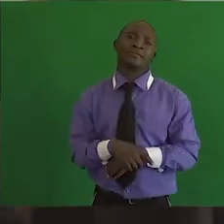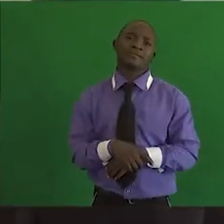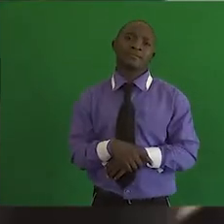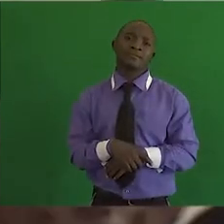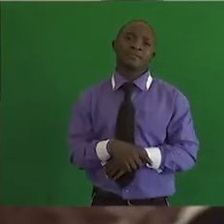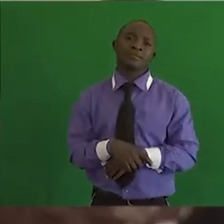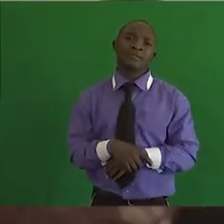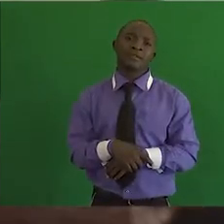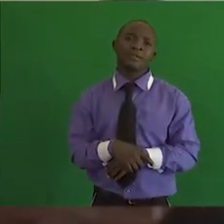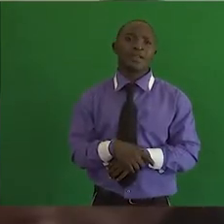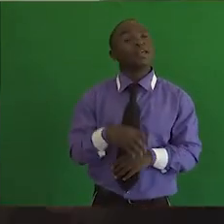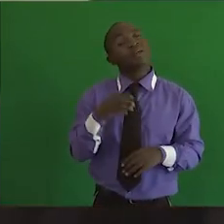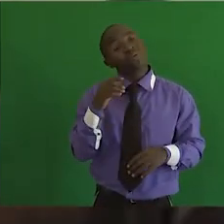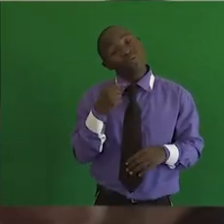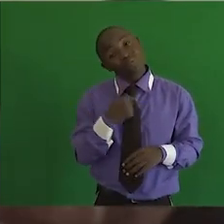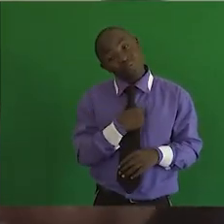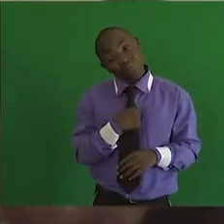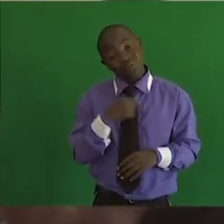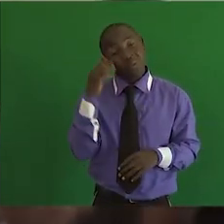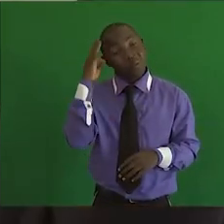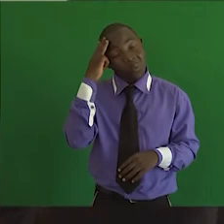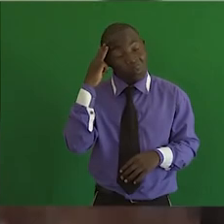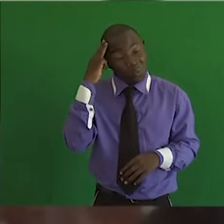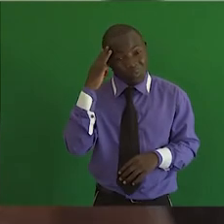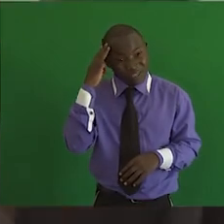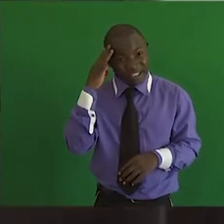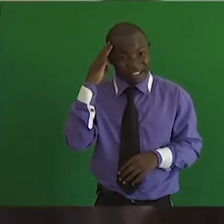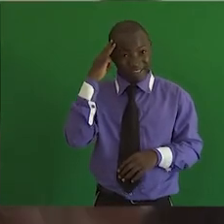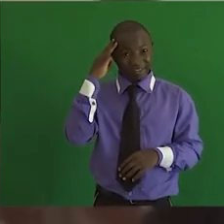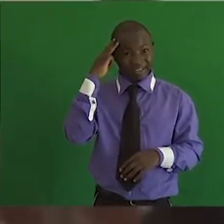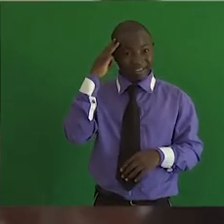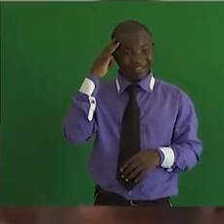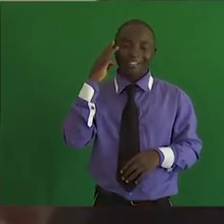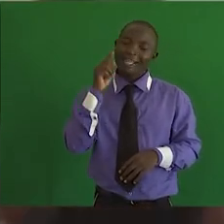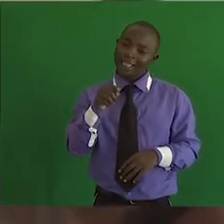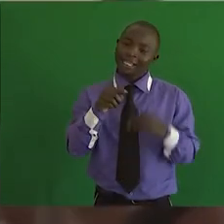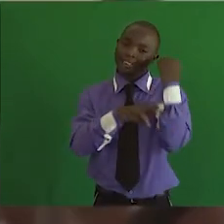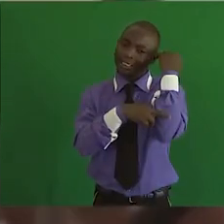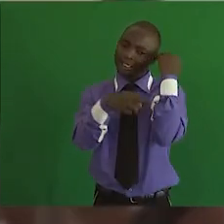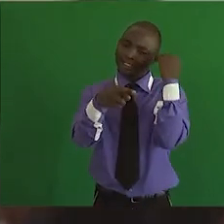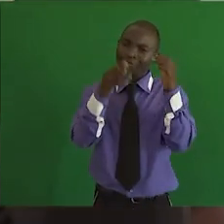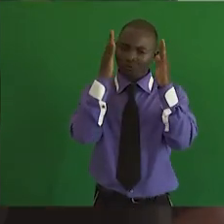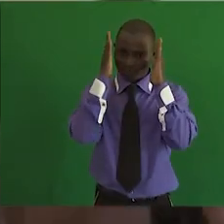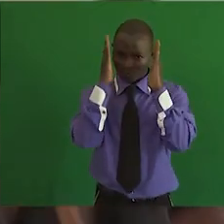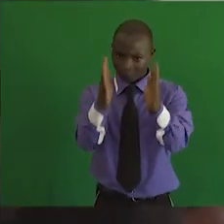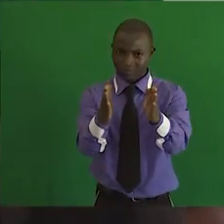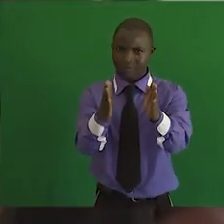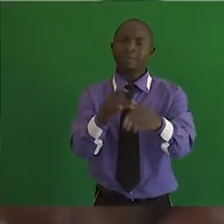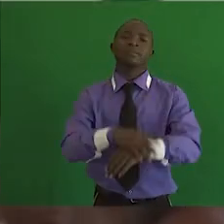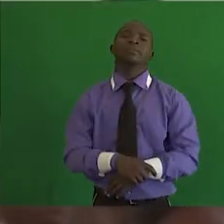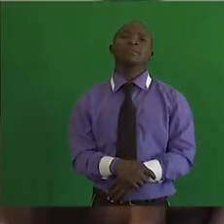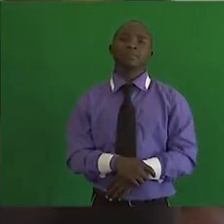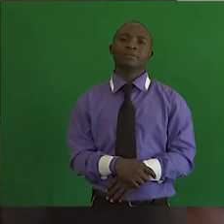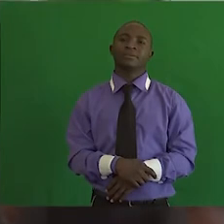Zvakare vamwene vacho semuroorwawo vanodambudziko rokutonga mumusha. Ukaona dambudziko